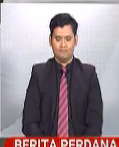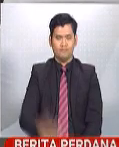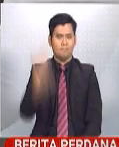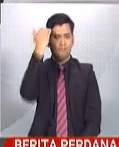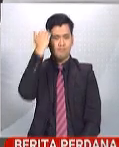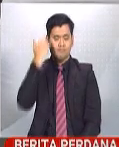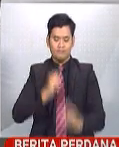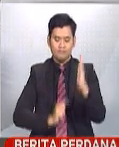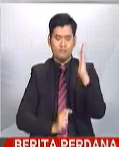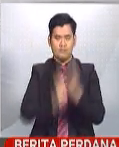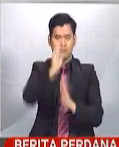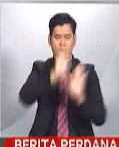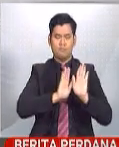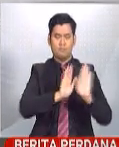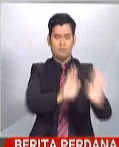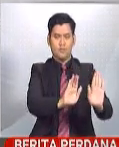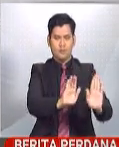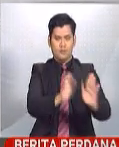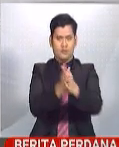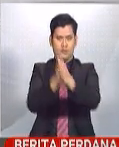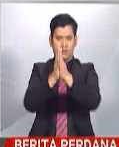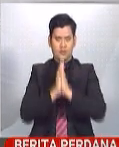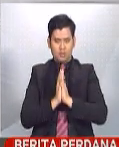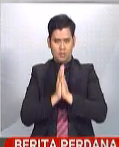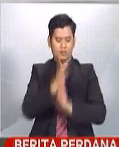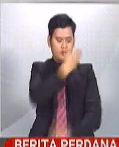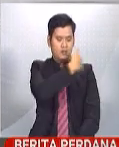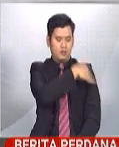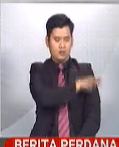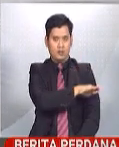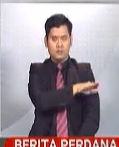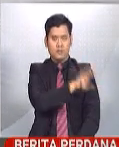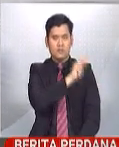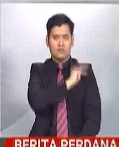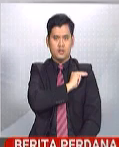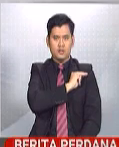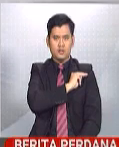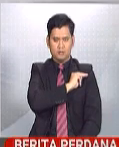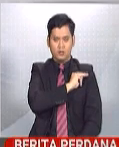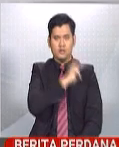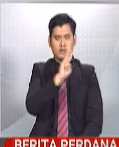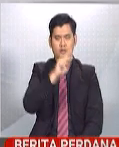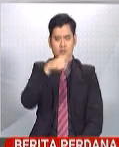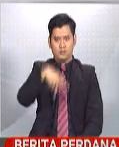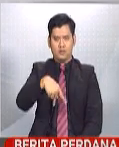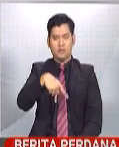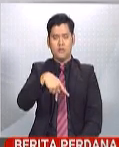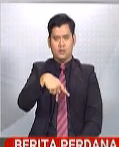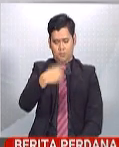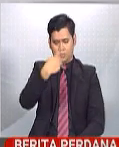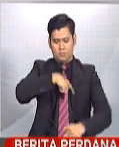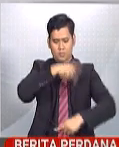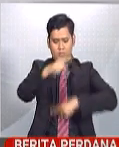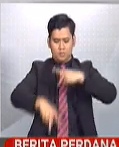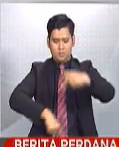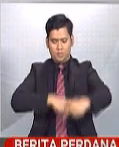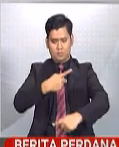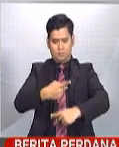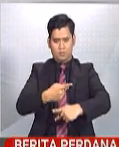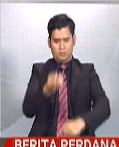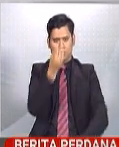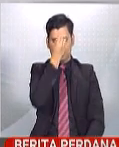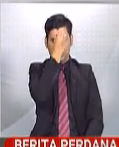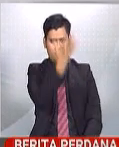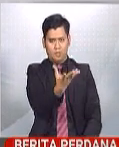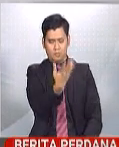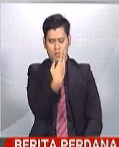Mahkamah Tinggi menolak permohonan bekas Menteri Wilayah Persekutuan Datuk Seri Tengku Adnan Tengku Mansor untuk mengadakan prosiding dokumen pengisytiharan hartanya